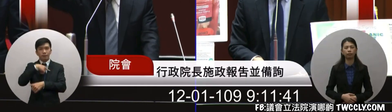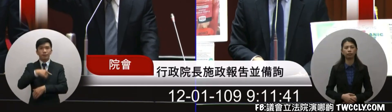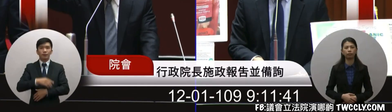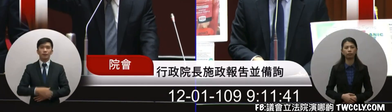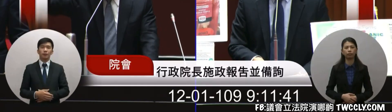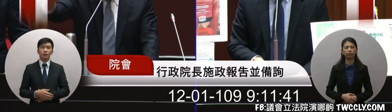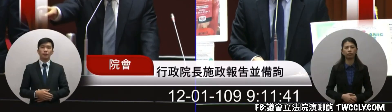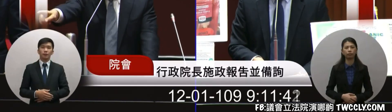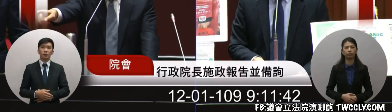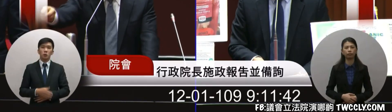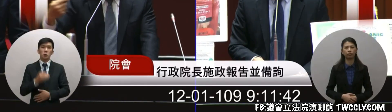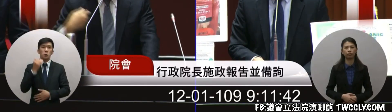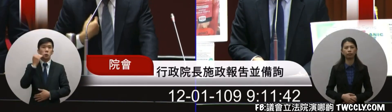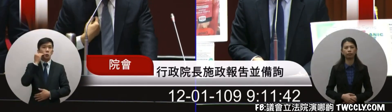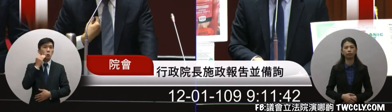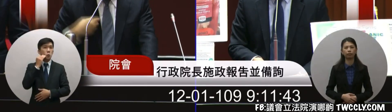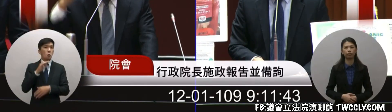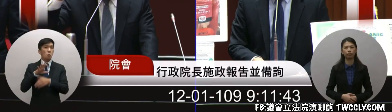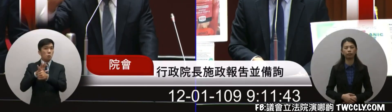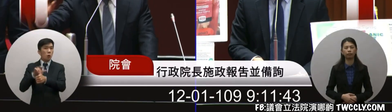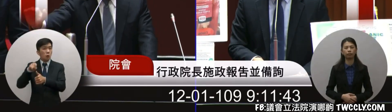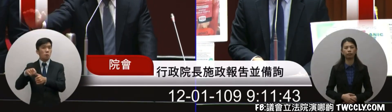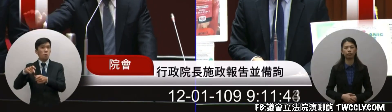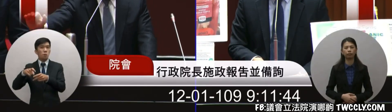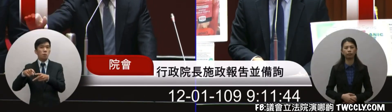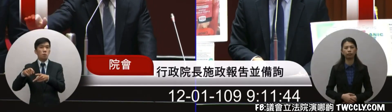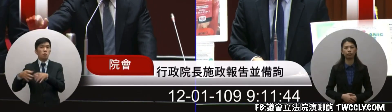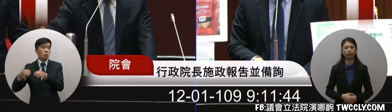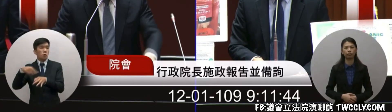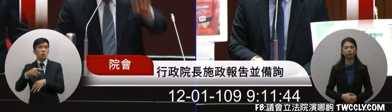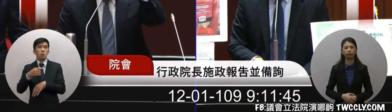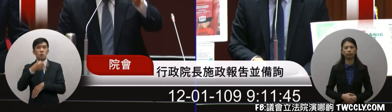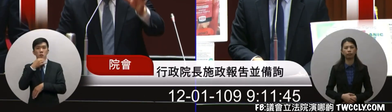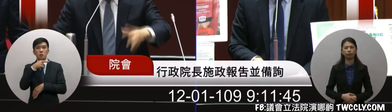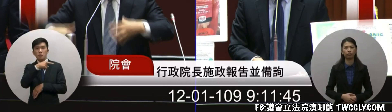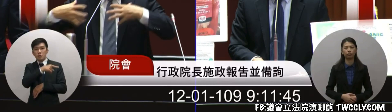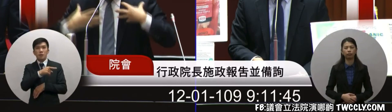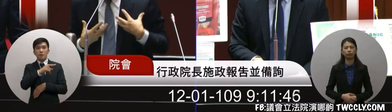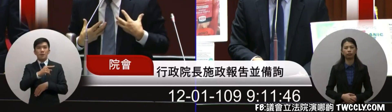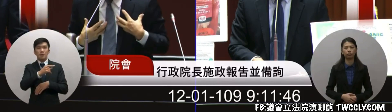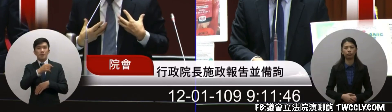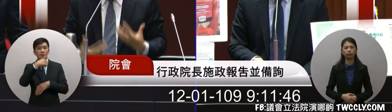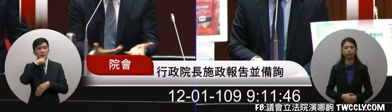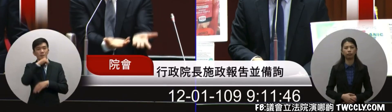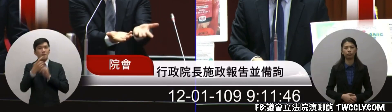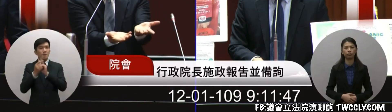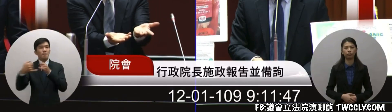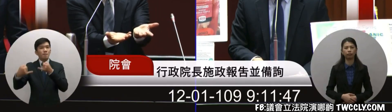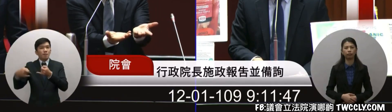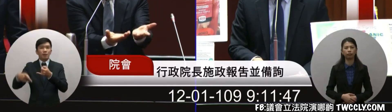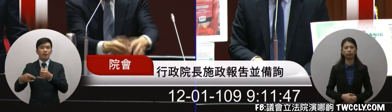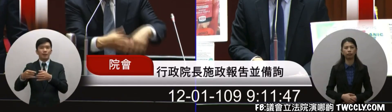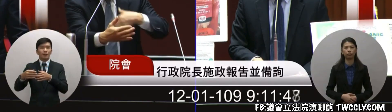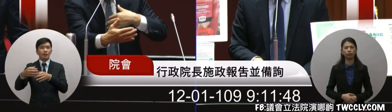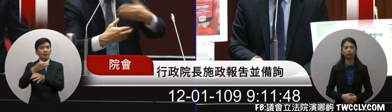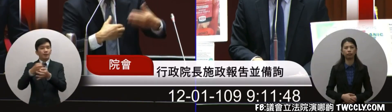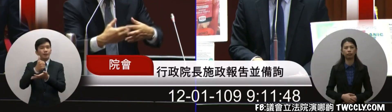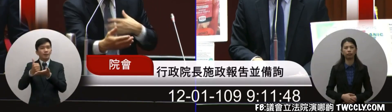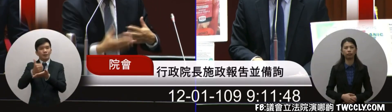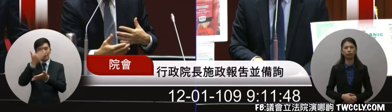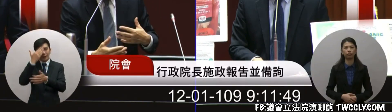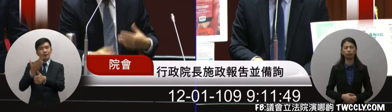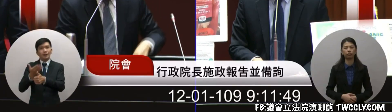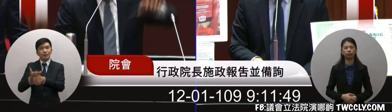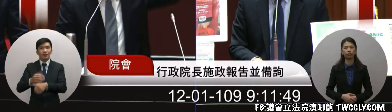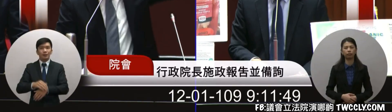样人家会说你排斥我国，你设定贸易障碍。但厂商这是商业行为，这是合